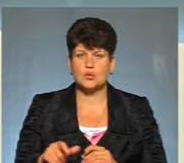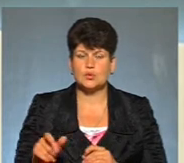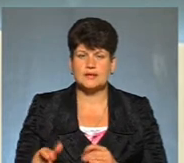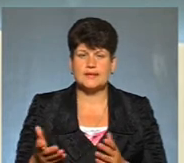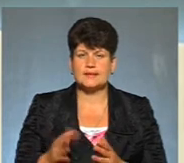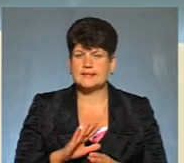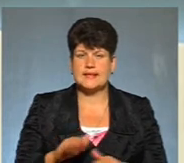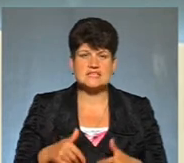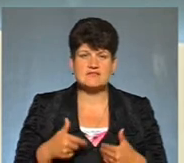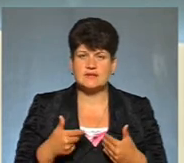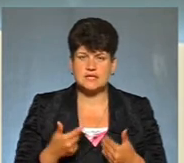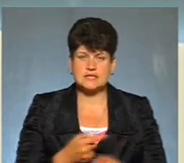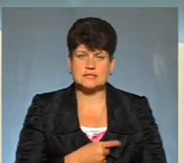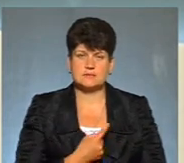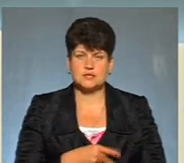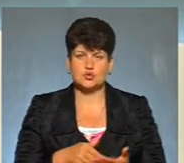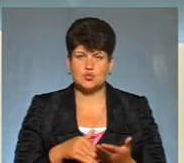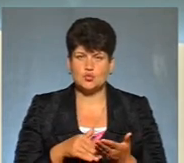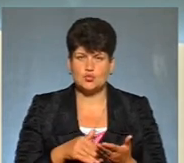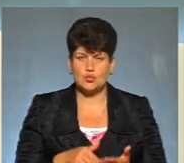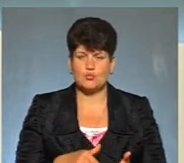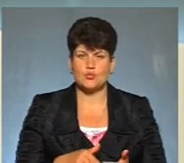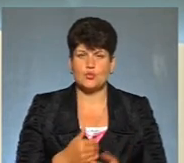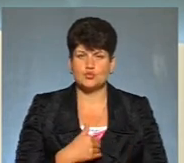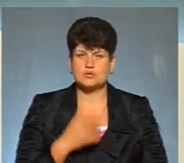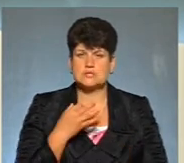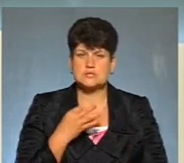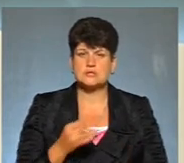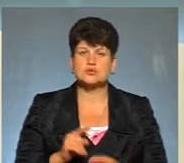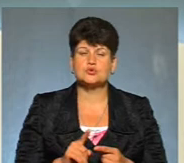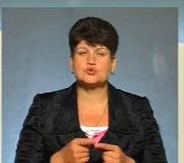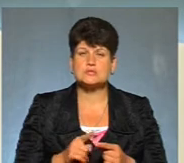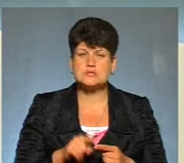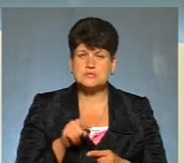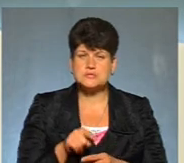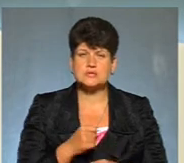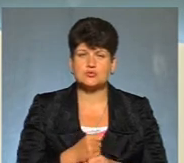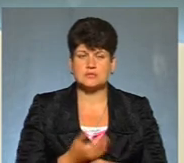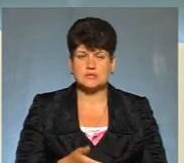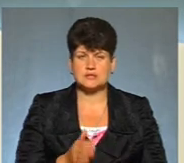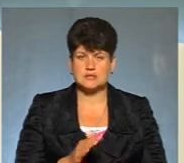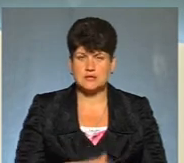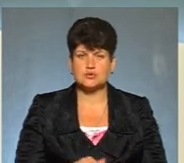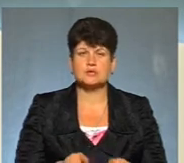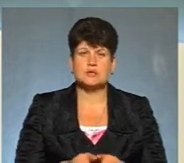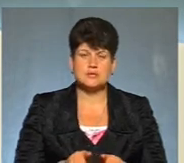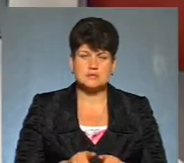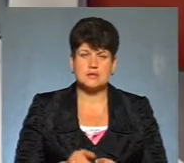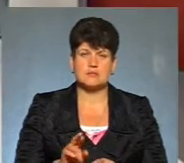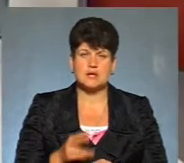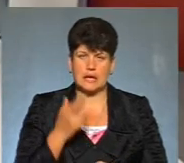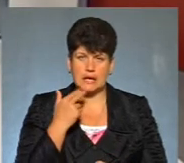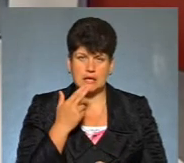не звертаються за медичною допомогою, я хочу сказати, що це зробити доволі тяжко. Так само, як і при